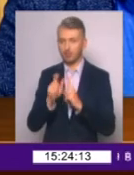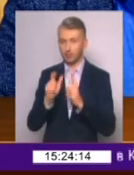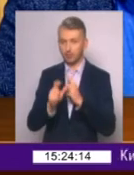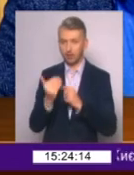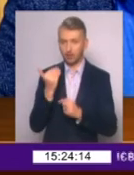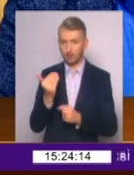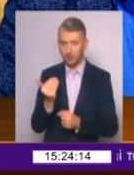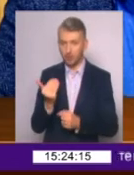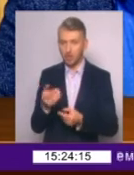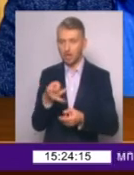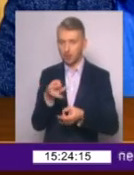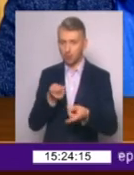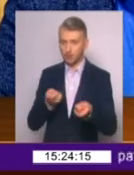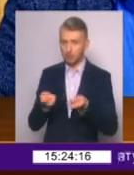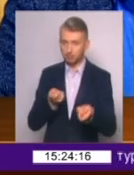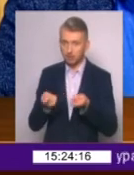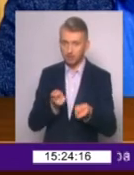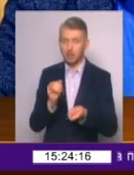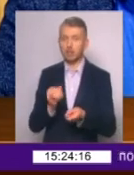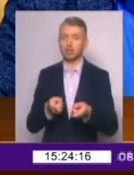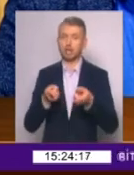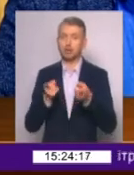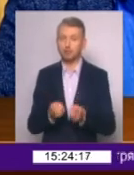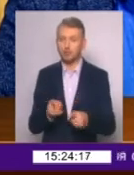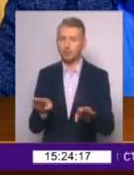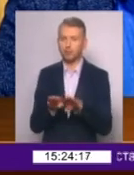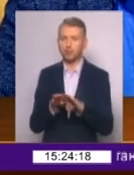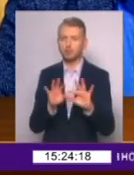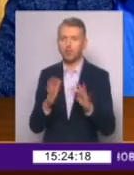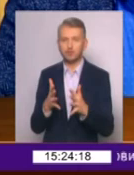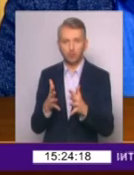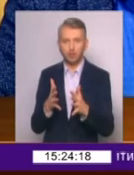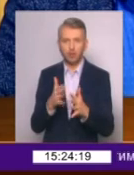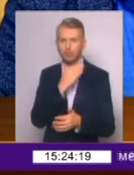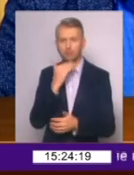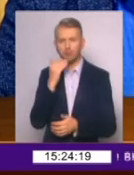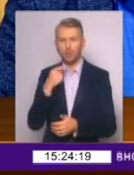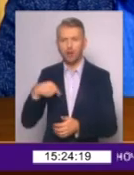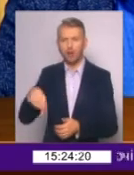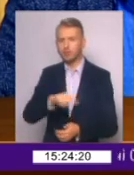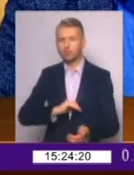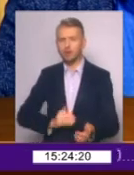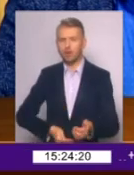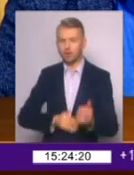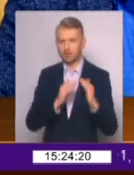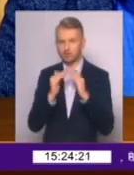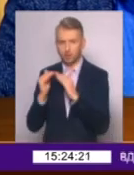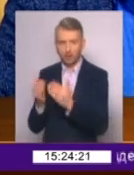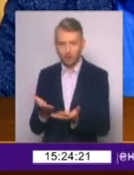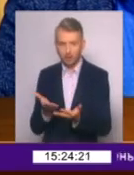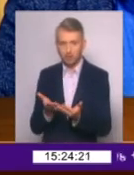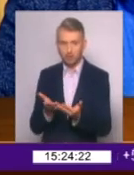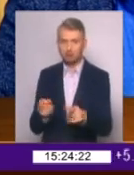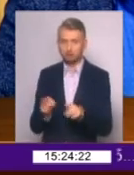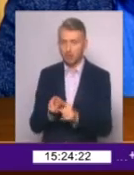саме районна адміністрація, і насправді подібна історія, вона стається у багатьох приватних секторах, тому що, ну, власне кажучи, так